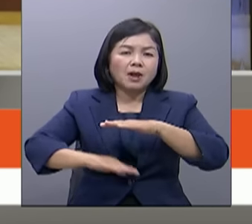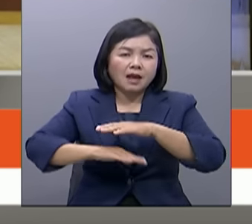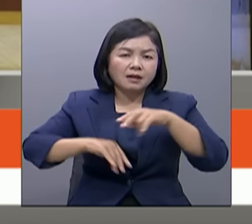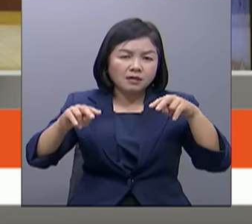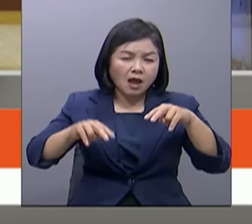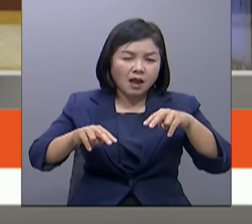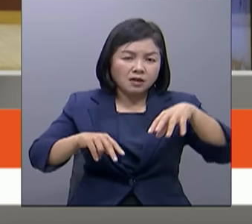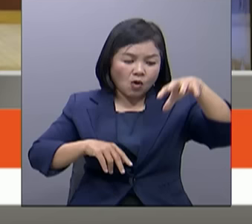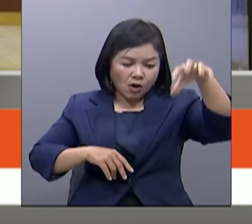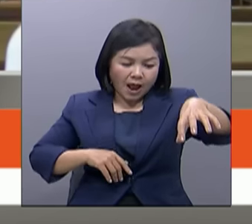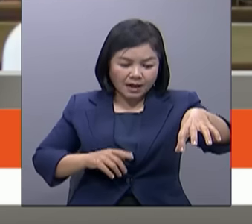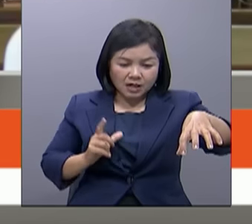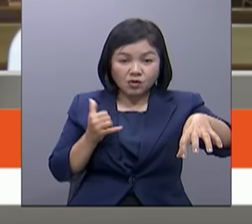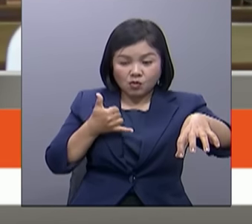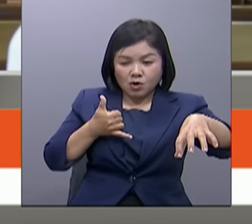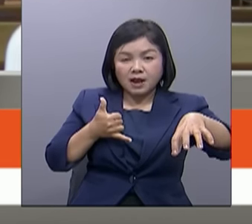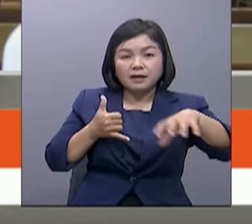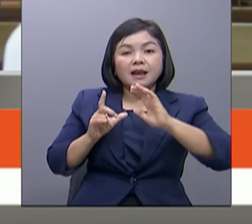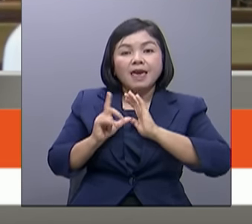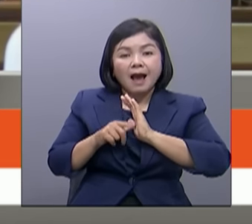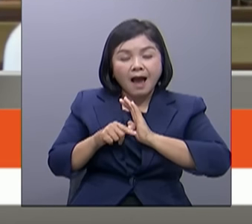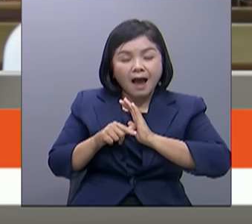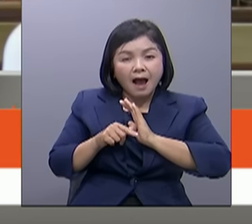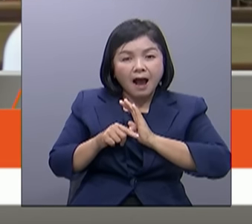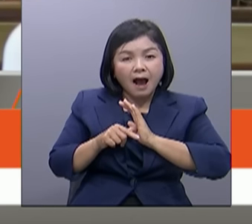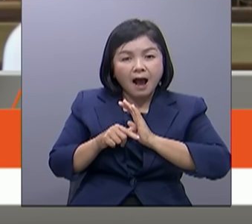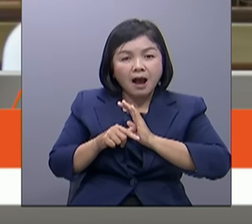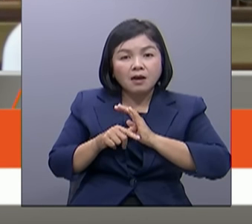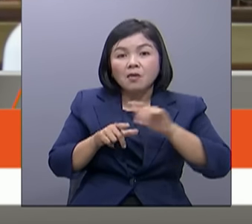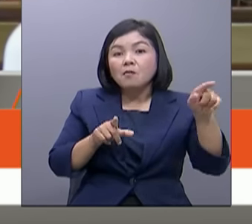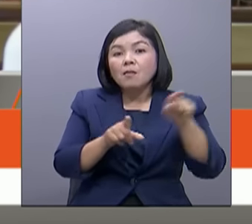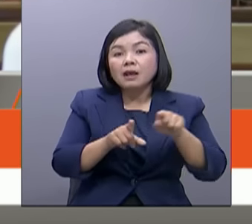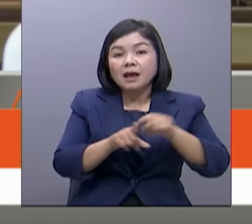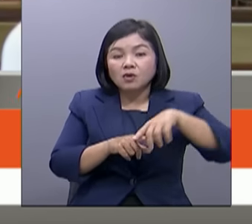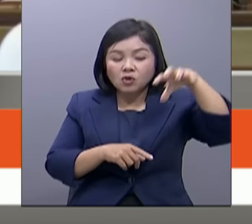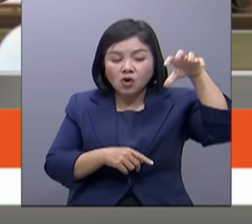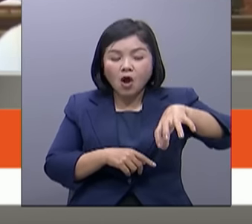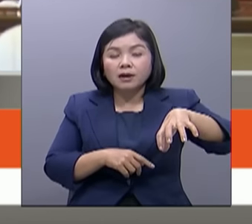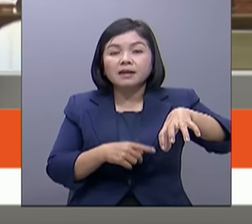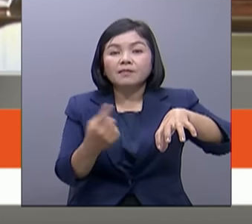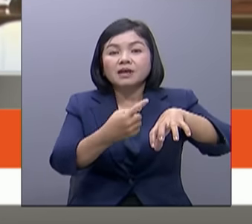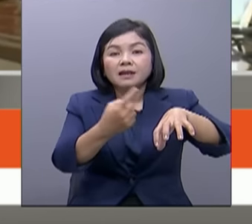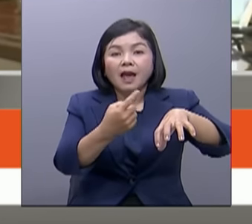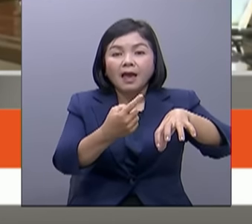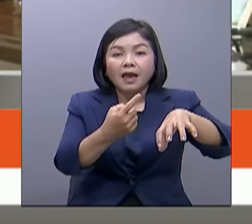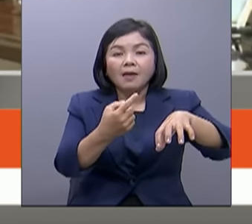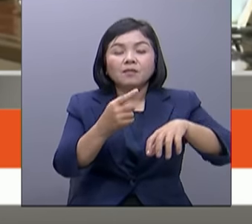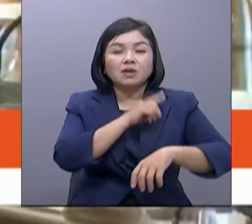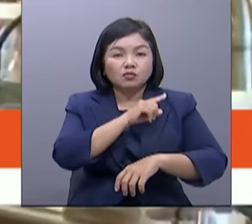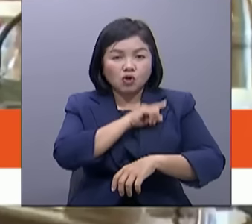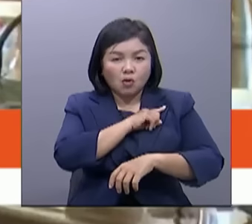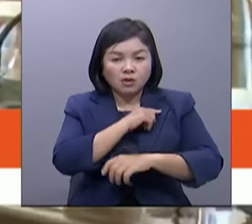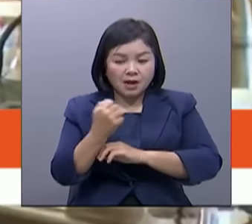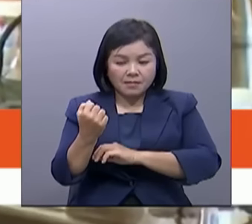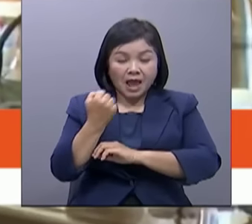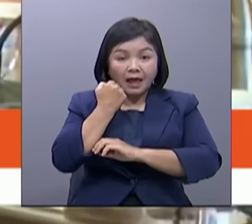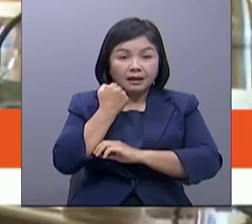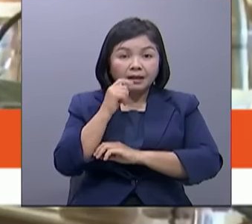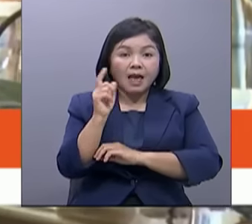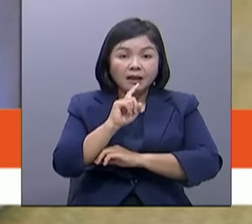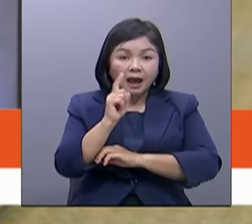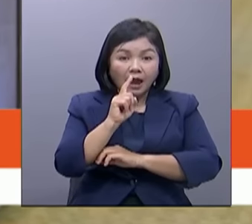และท่านเลขาธิการเนี่ยเป็นหน่วยงานเดียวในประเทศไทยและเป็นคนเดียวในประเทศไทยที่มีหน้าที่อำนาจในการดำเนิน